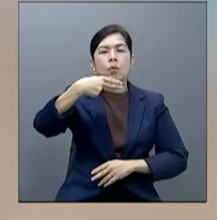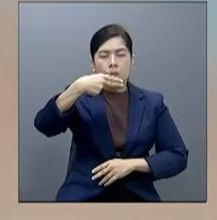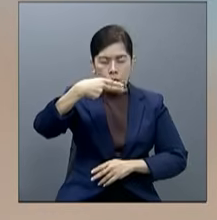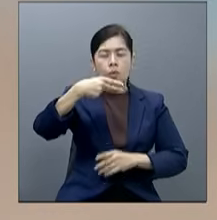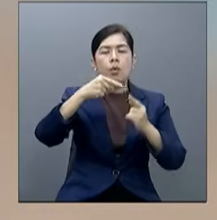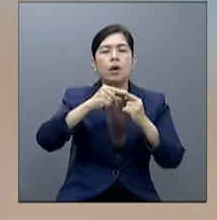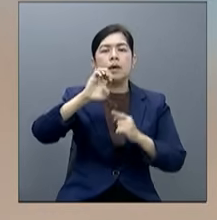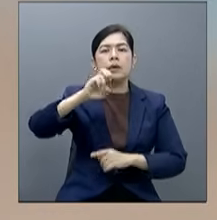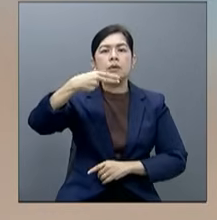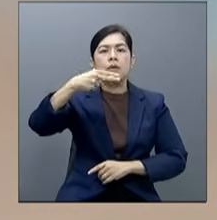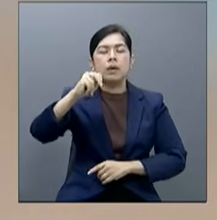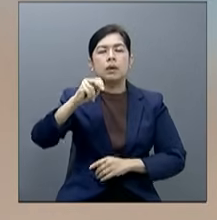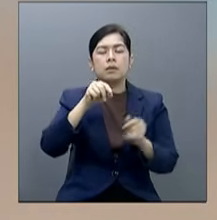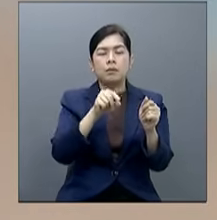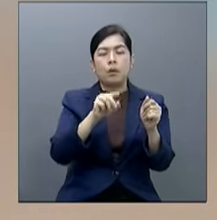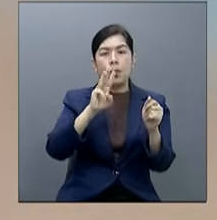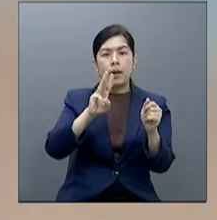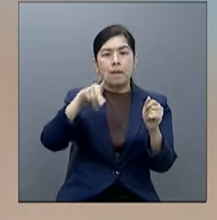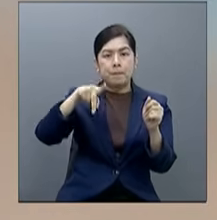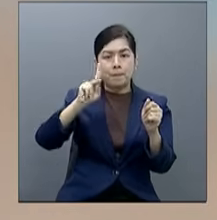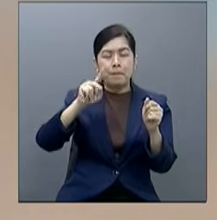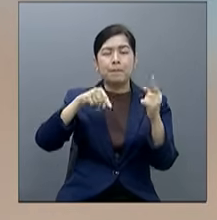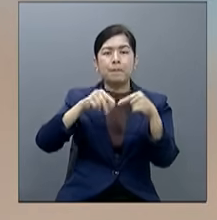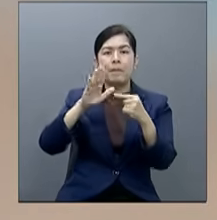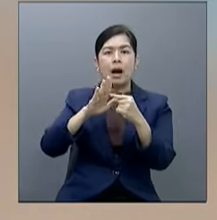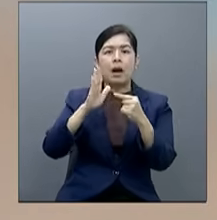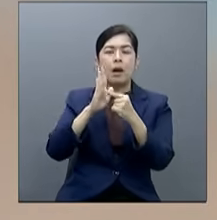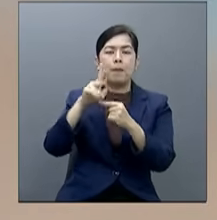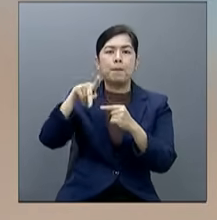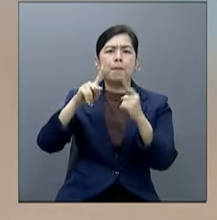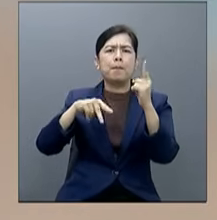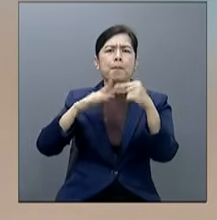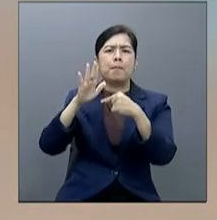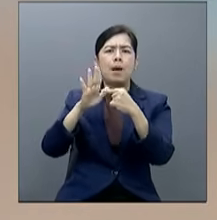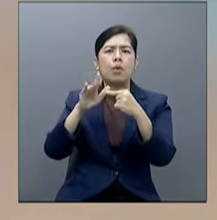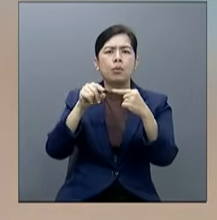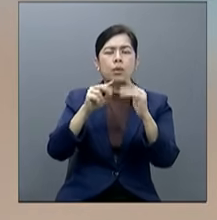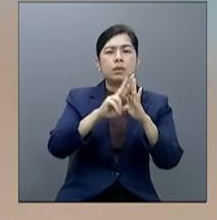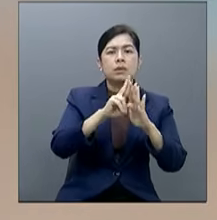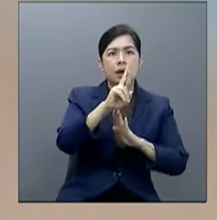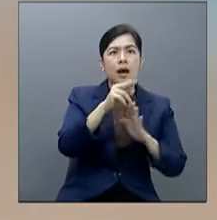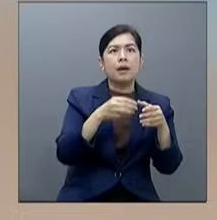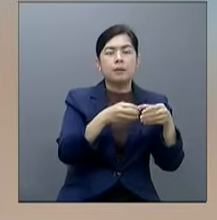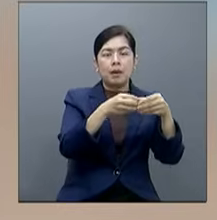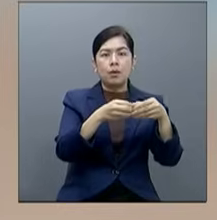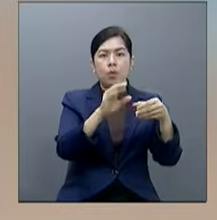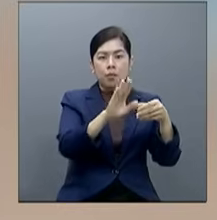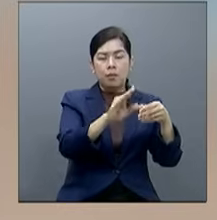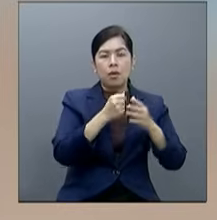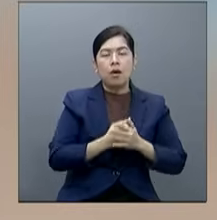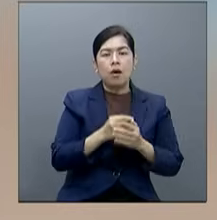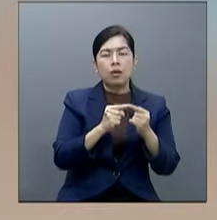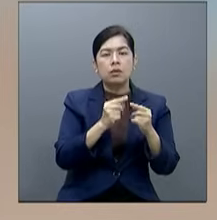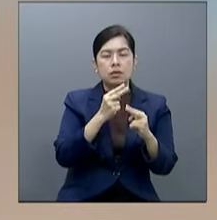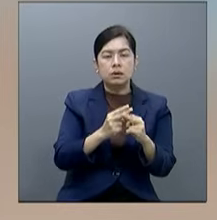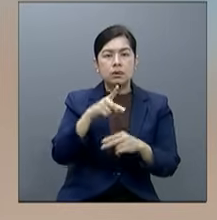เป้าจังหวัดเชียงรายหรือว่าที่นี่เนี่ยจริงๆเป็นพื้นที่คุ้มครองนะคะกลุ่มชาติพันธุ์มีกลุ่มชาติพันธุ์ปะกากะย